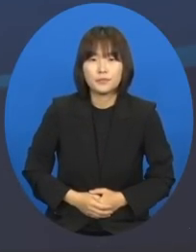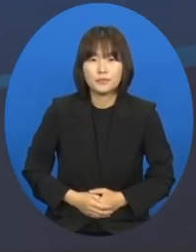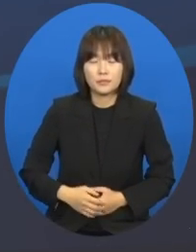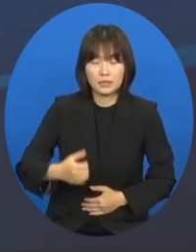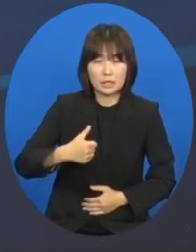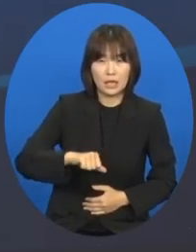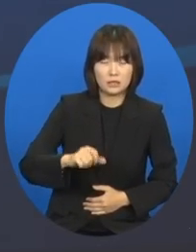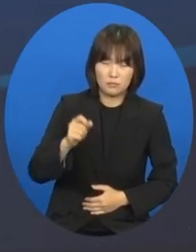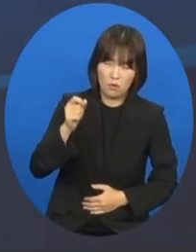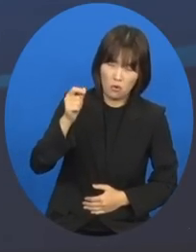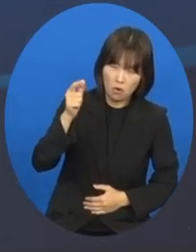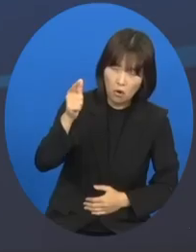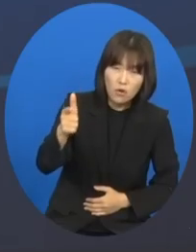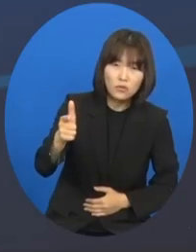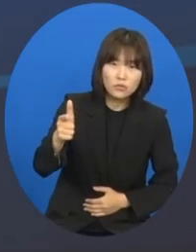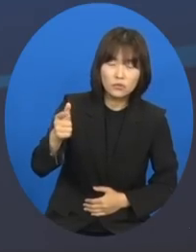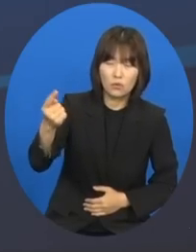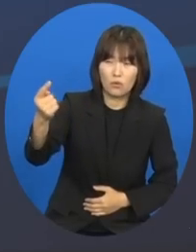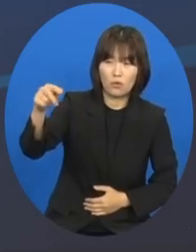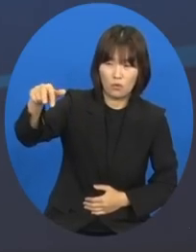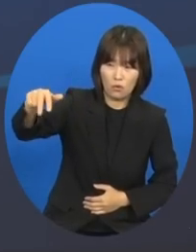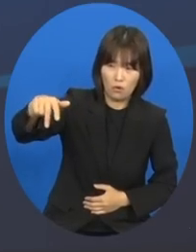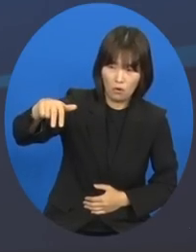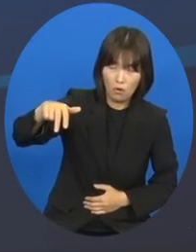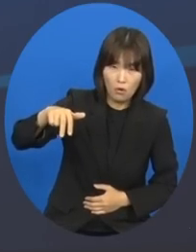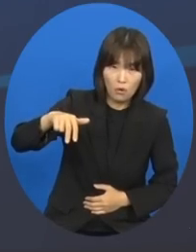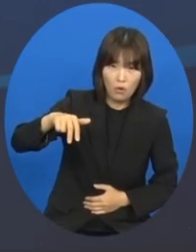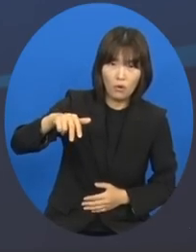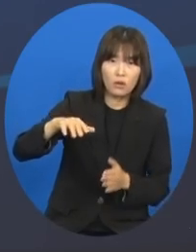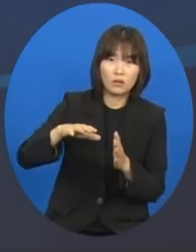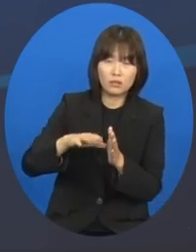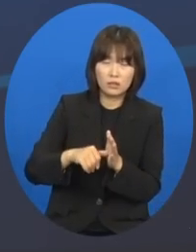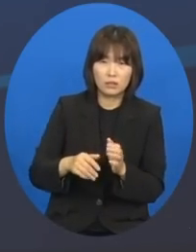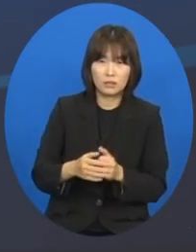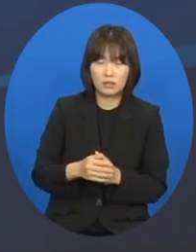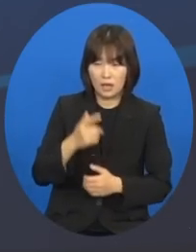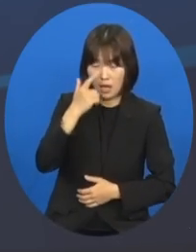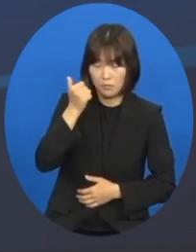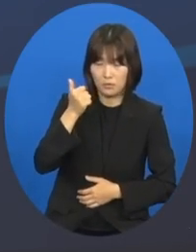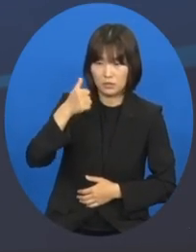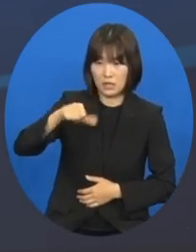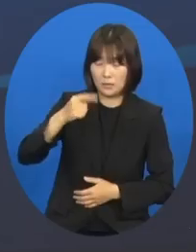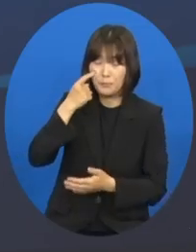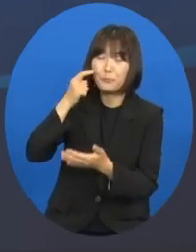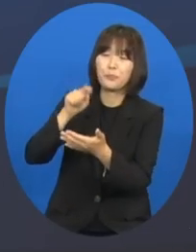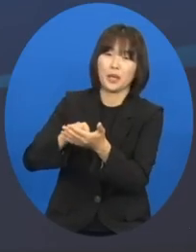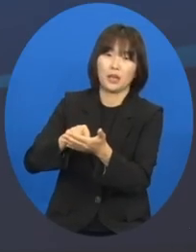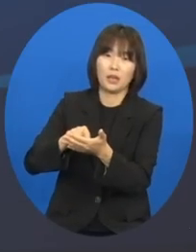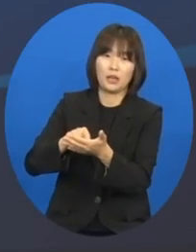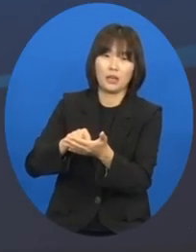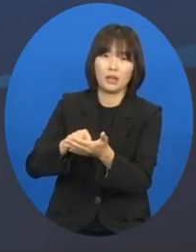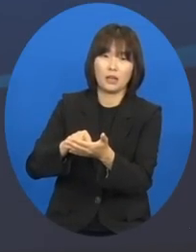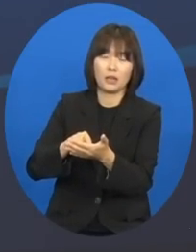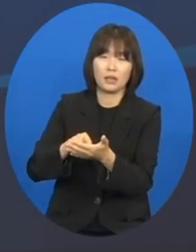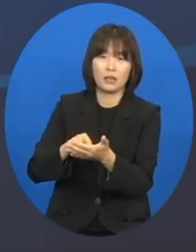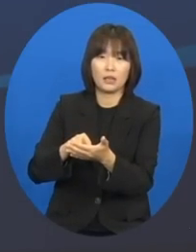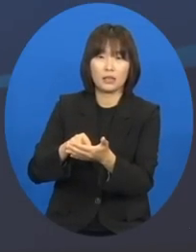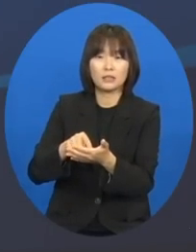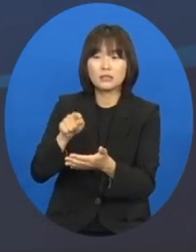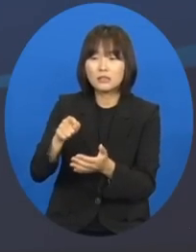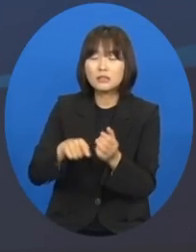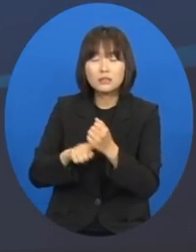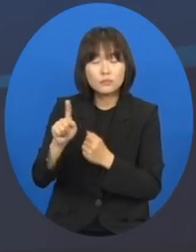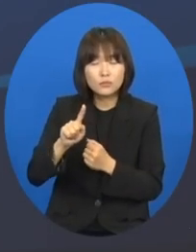저 멀리서 오는데 아버지가 그 아들을 발견합니다 이게 무슨 얘긴가요 날마다 그